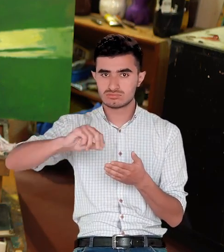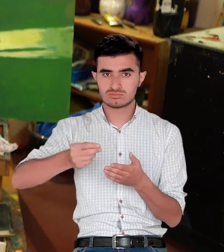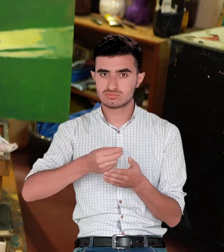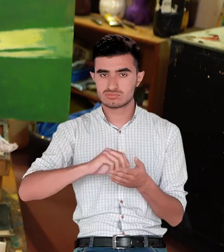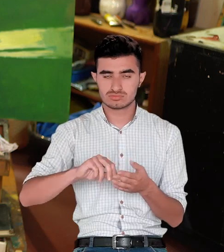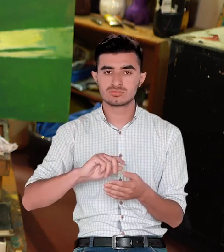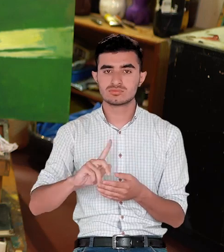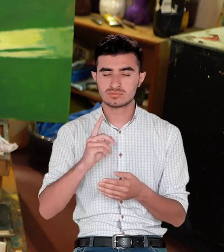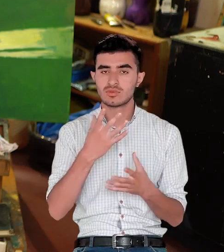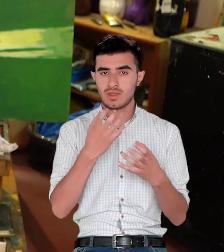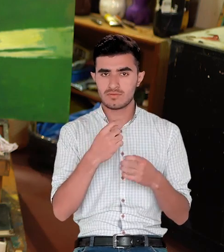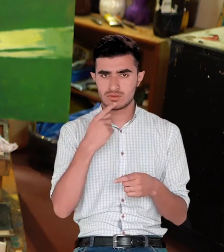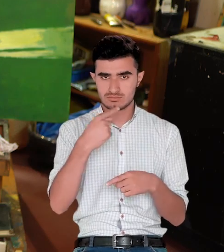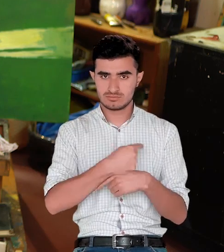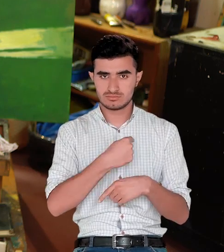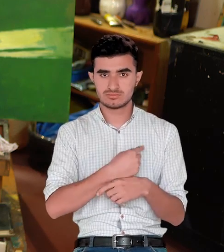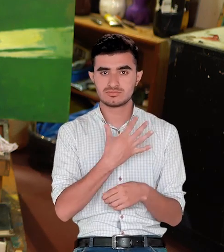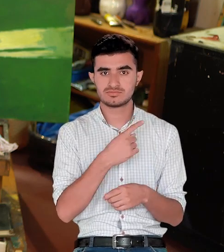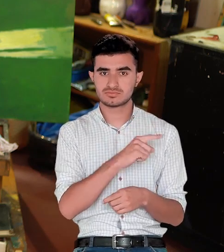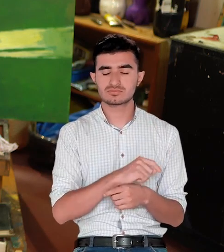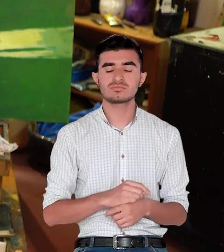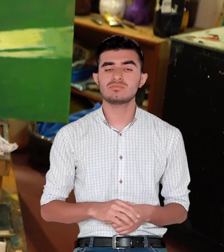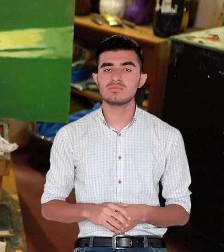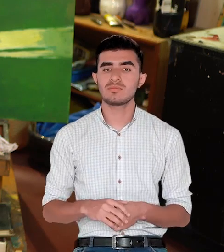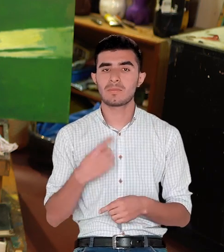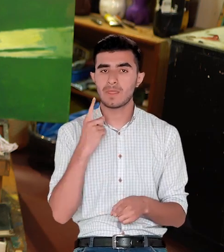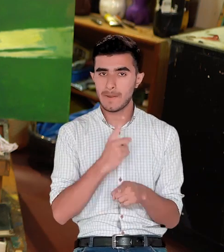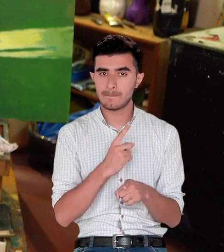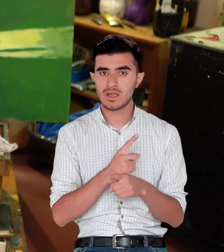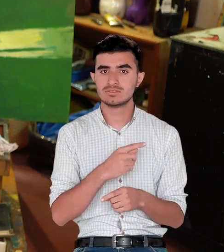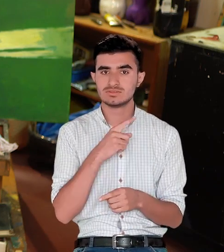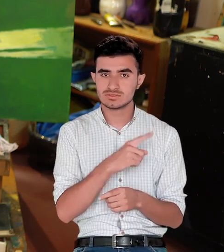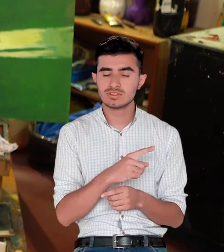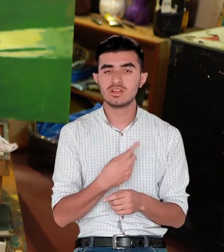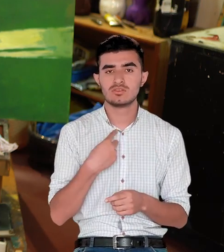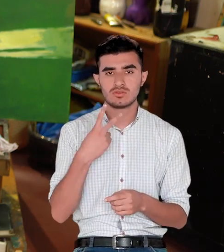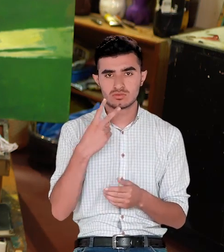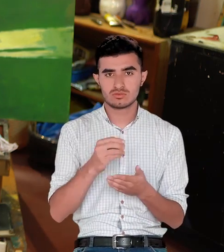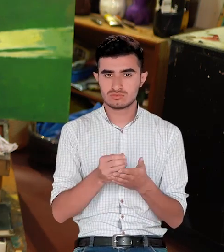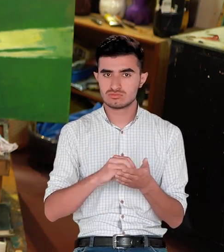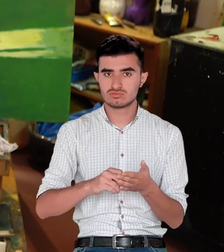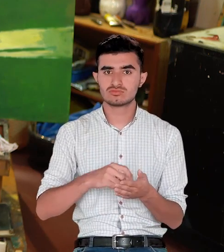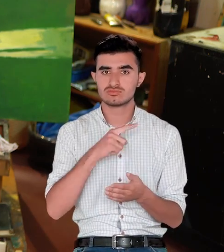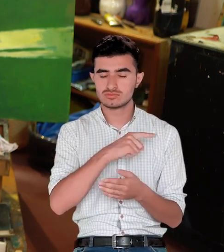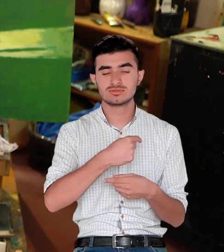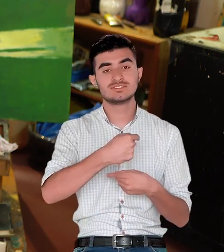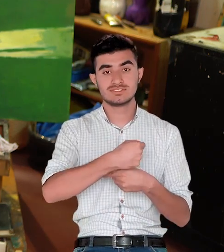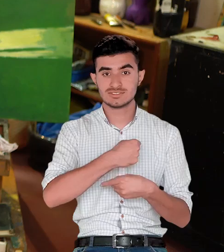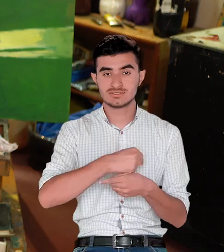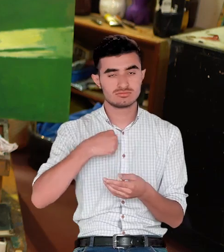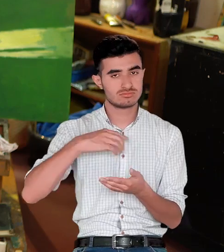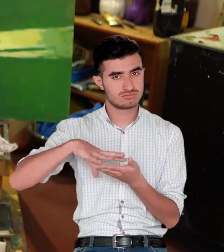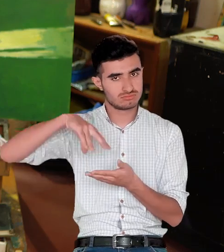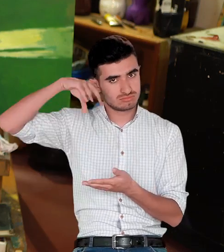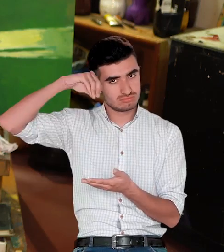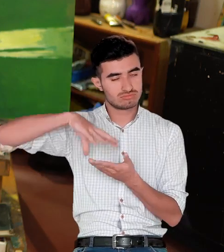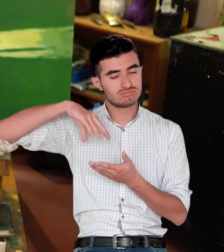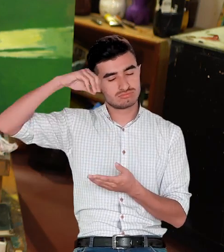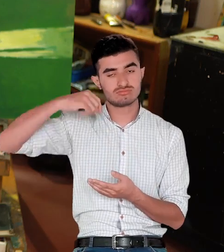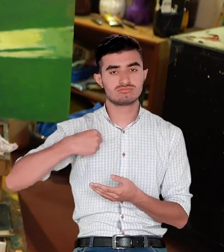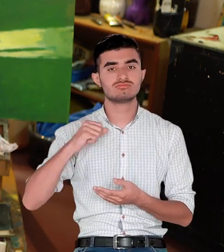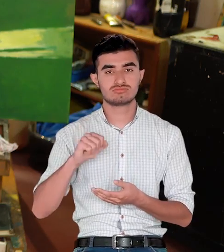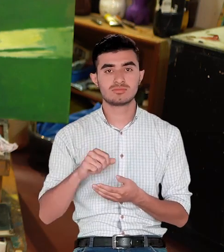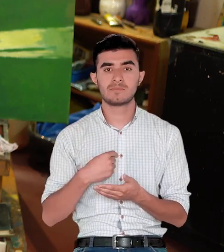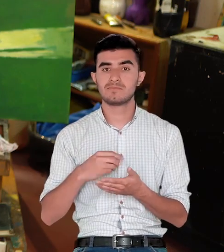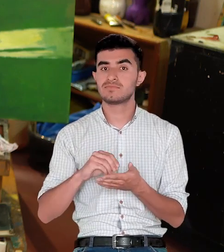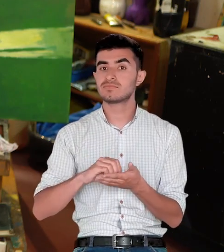سکھاتے. تو میں ان کے ساتھ وہ بڑا آسانی سے، مجھے کوئی دقت نہیں، اور میں کرتا چلا جا گیا. اور وہ